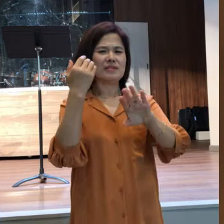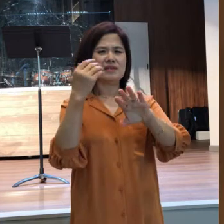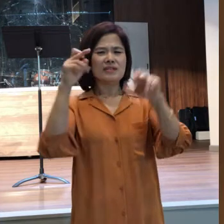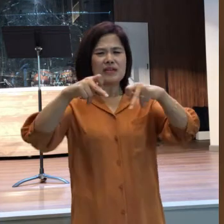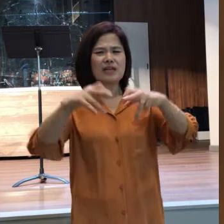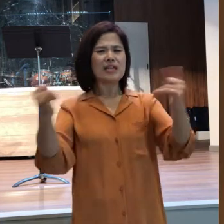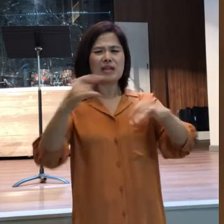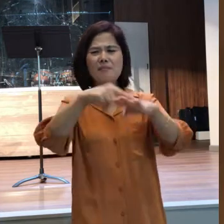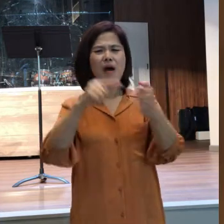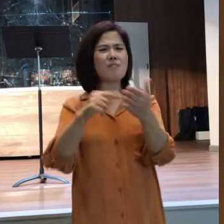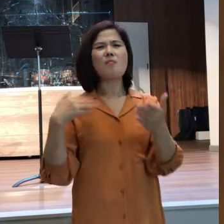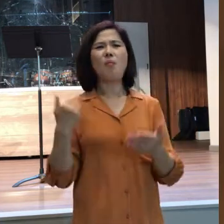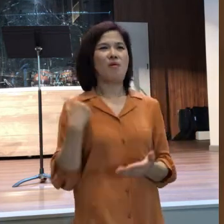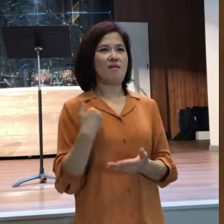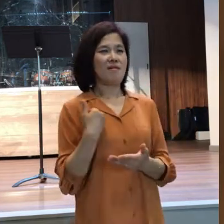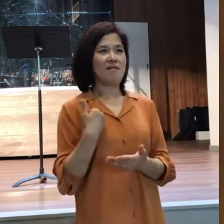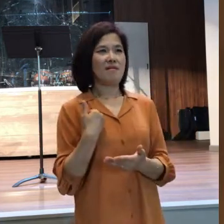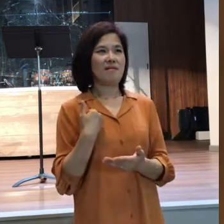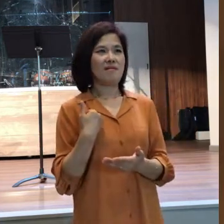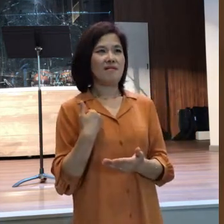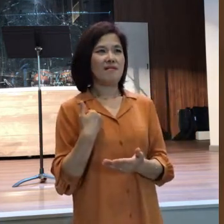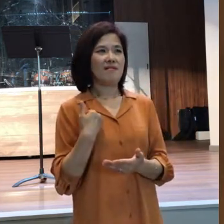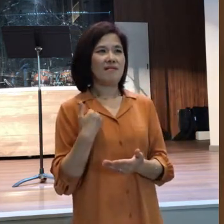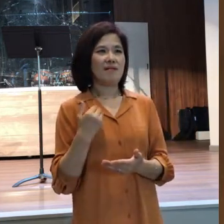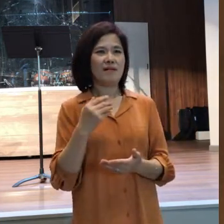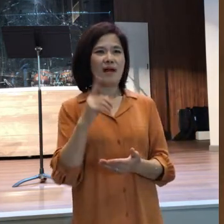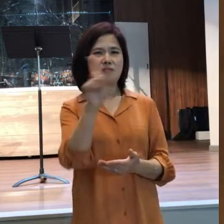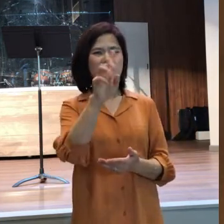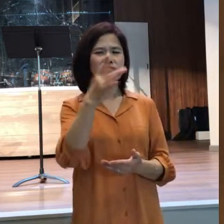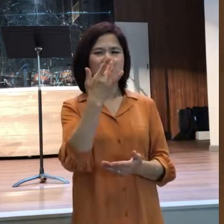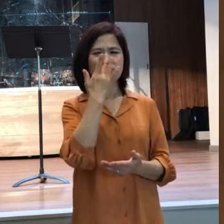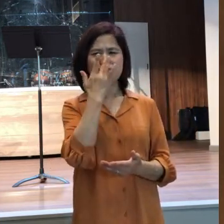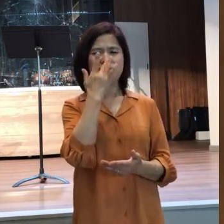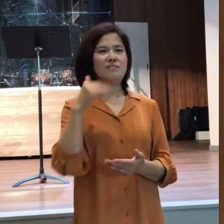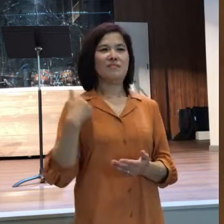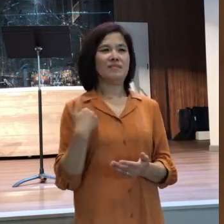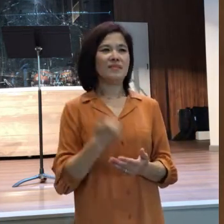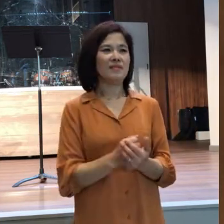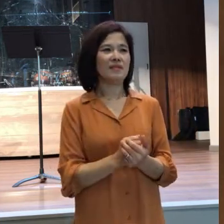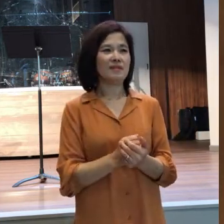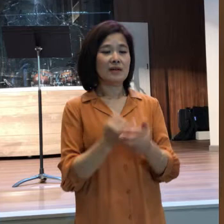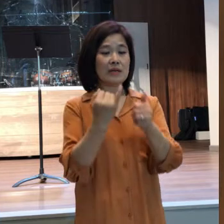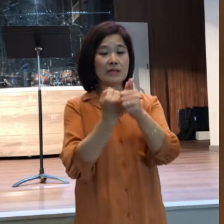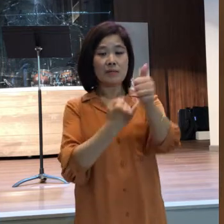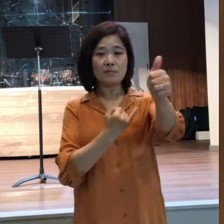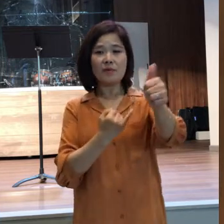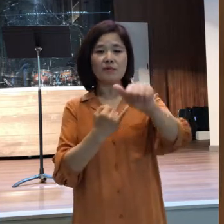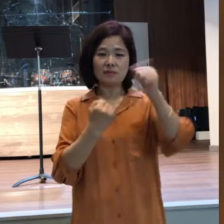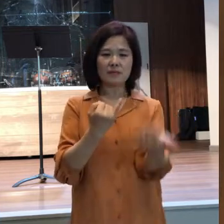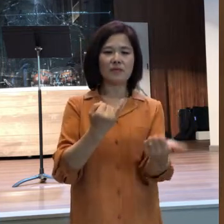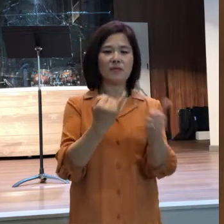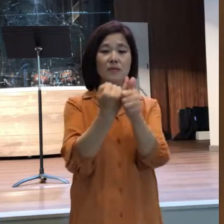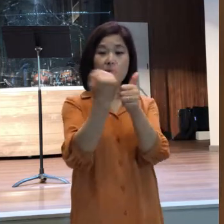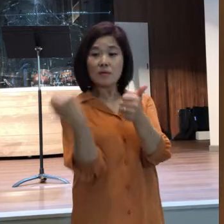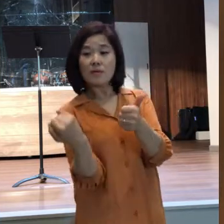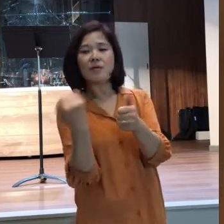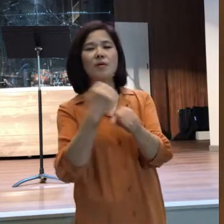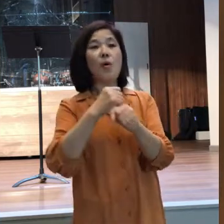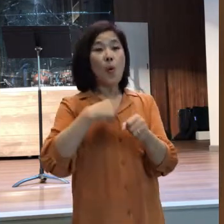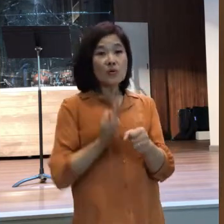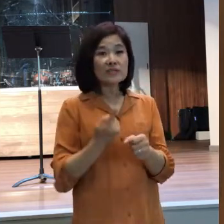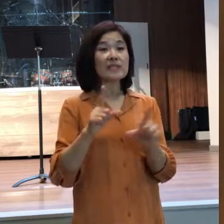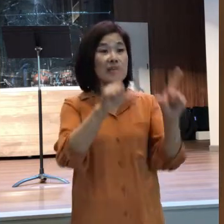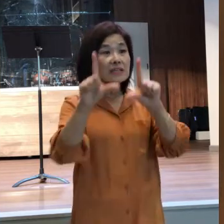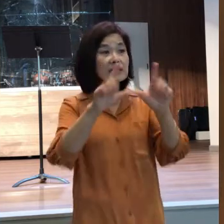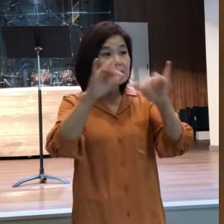그 마음을 누가 알아요? 아무도 모릅니다. 네? 여러분, 남편을 여의고 아내를 떠나보내고 혼자